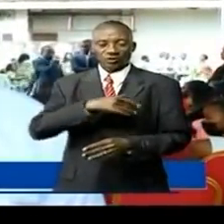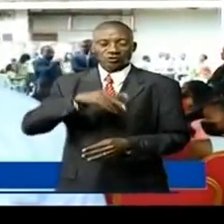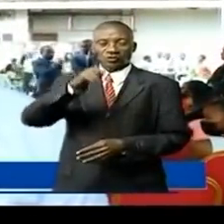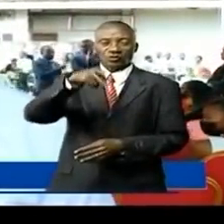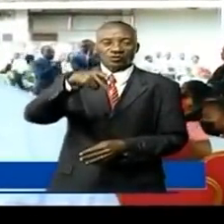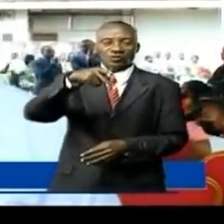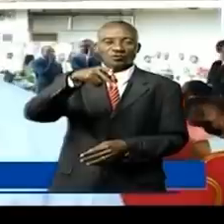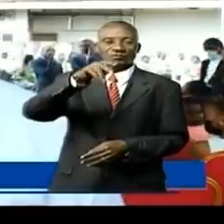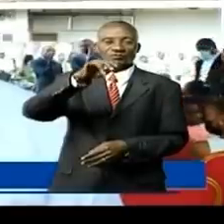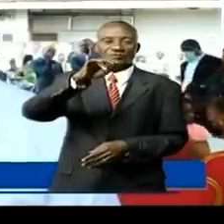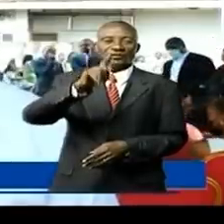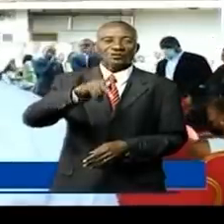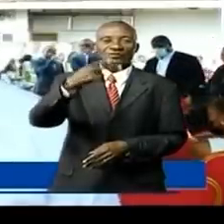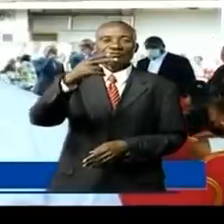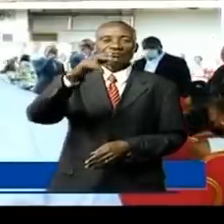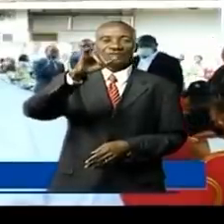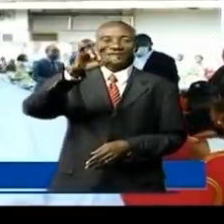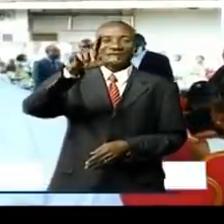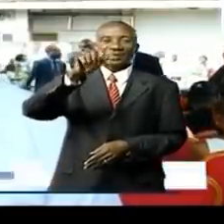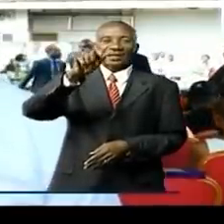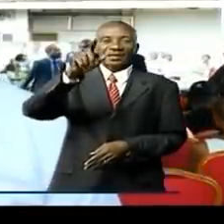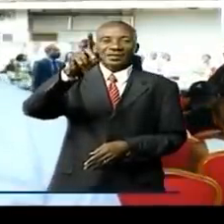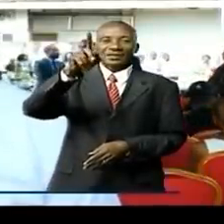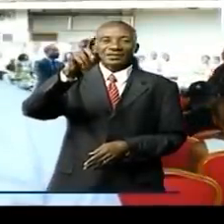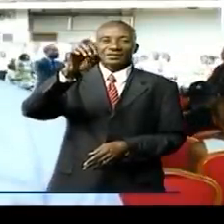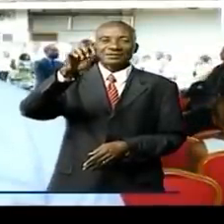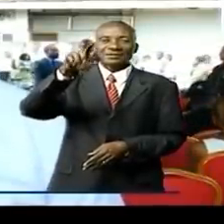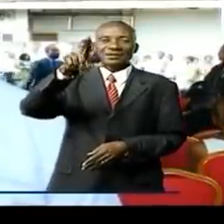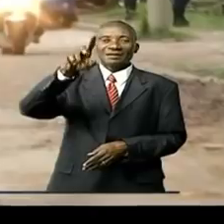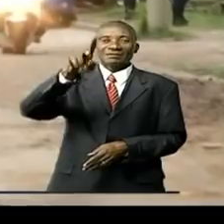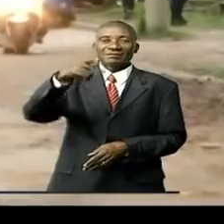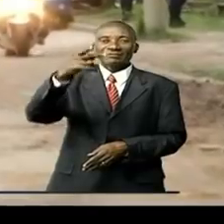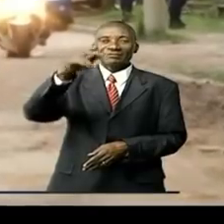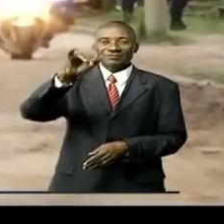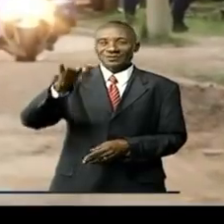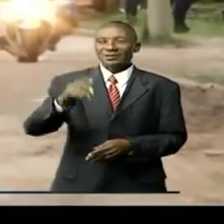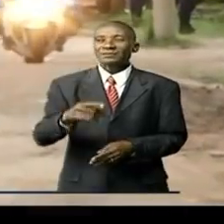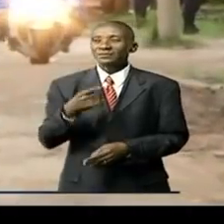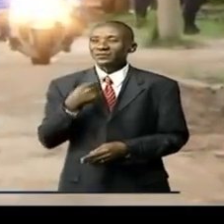merci au Seigneur pour ce qu'il a fait dans nos vies tout au long de l'année.